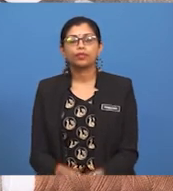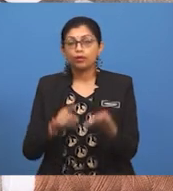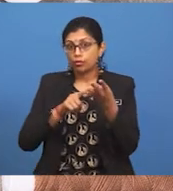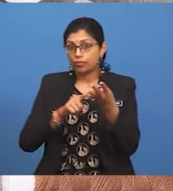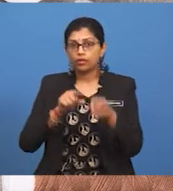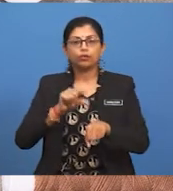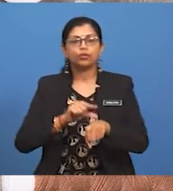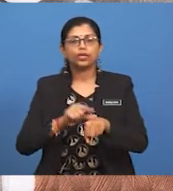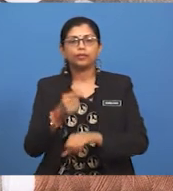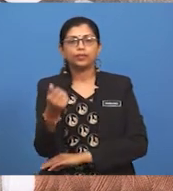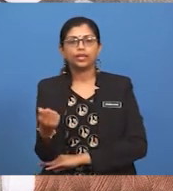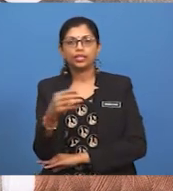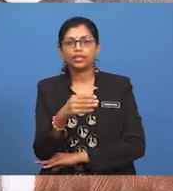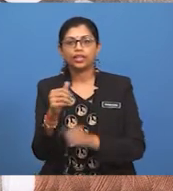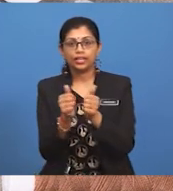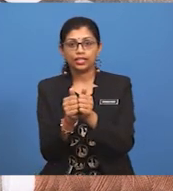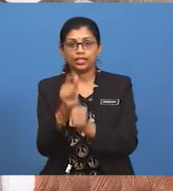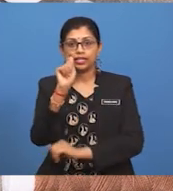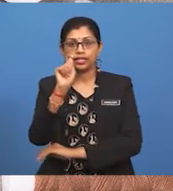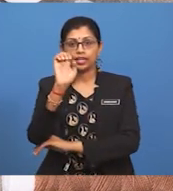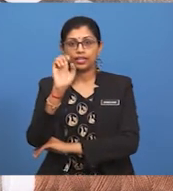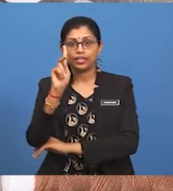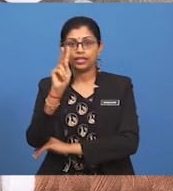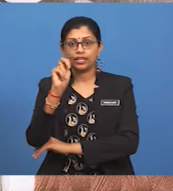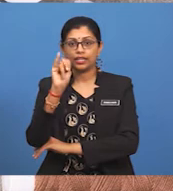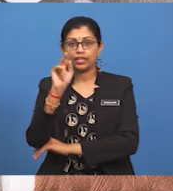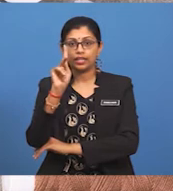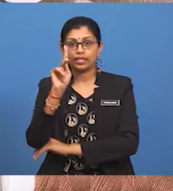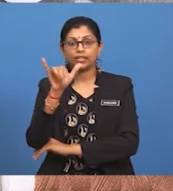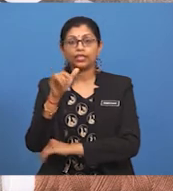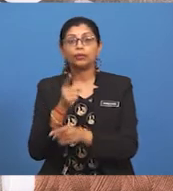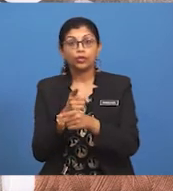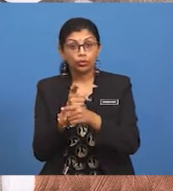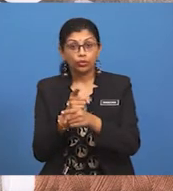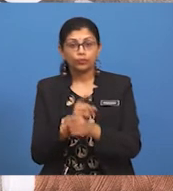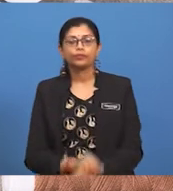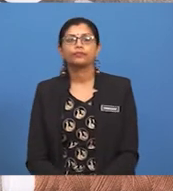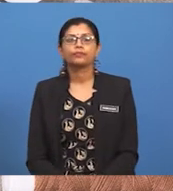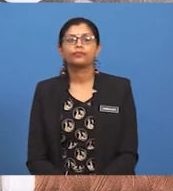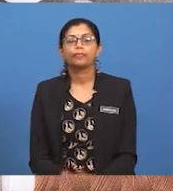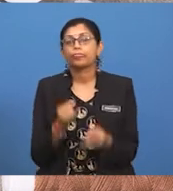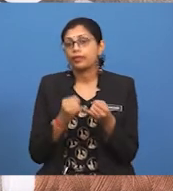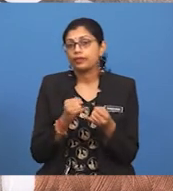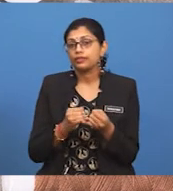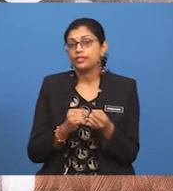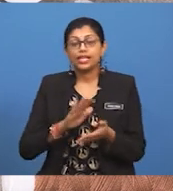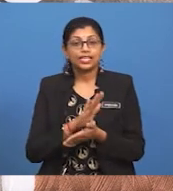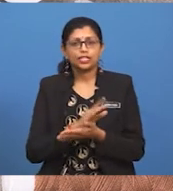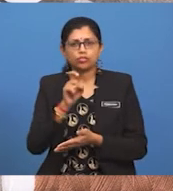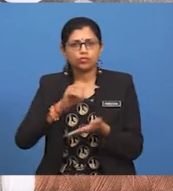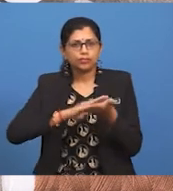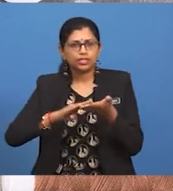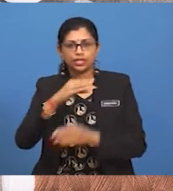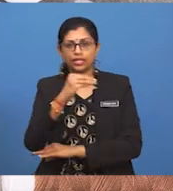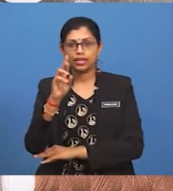gunakan peralatan dengan teknik yang betul. Dan akhir sekali ialah kertas mendrap bersih dan